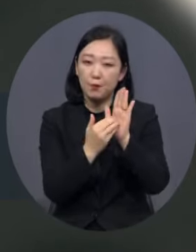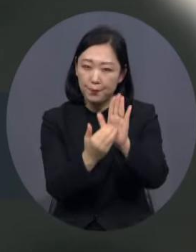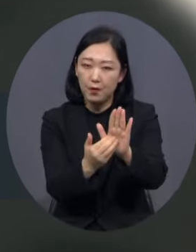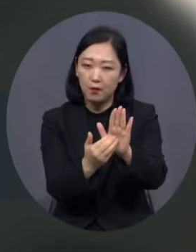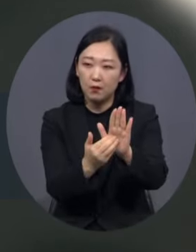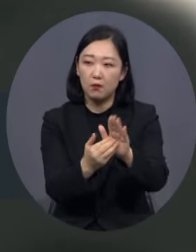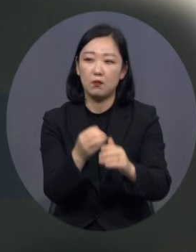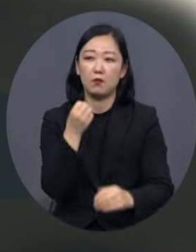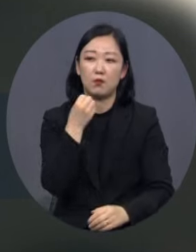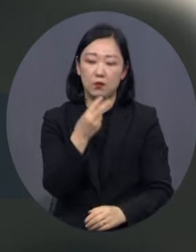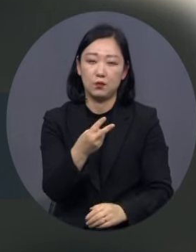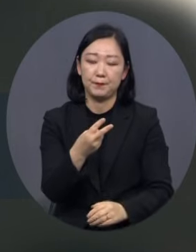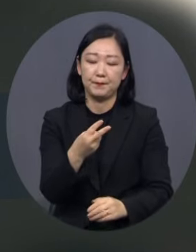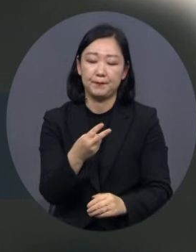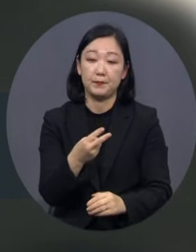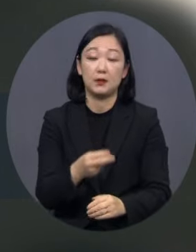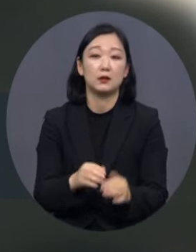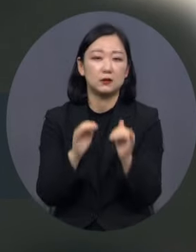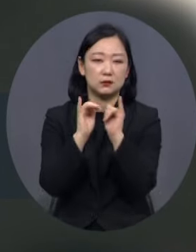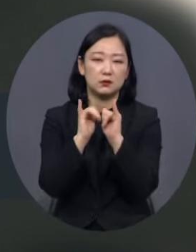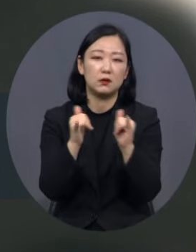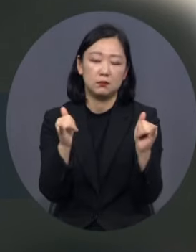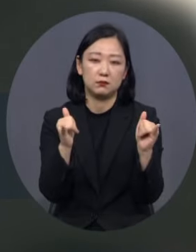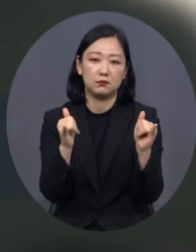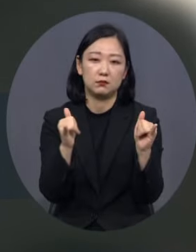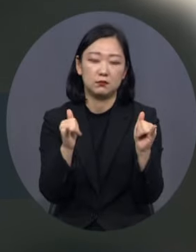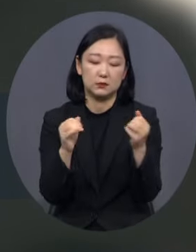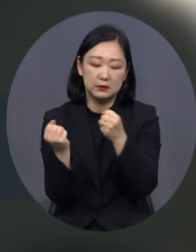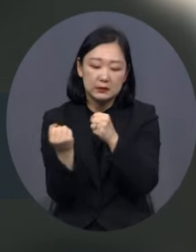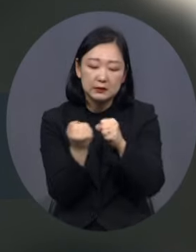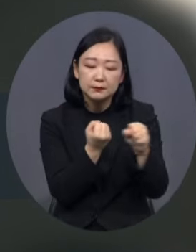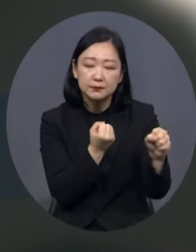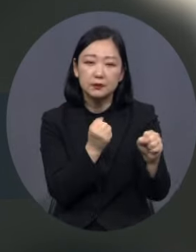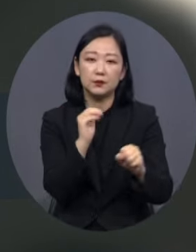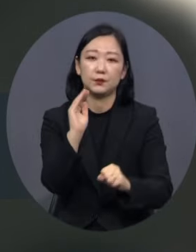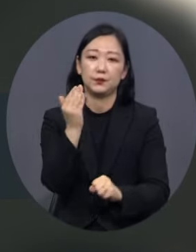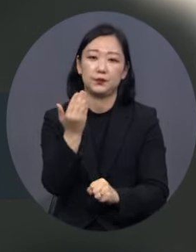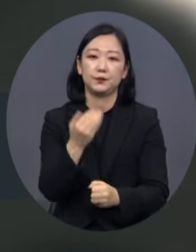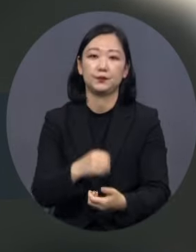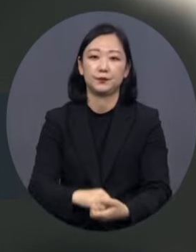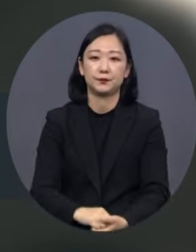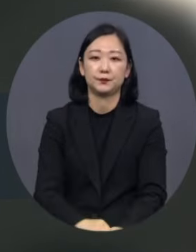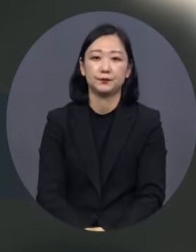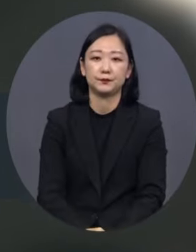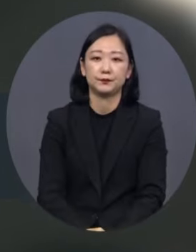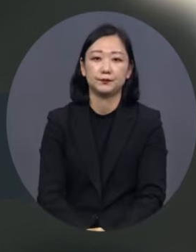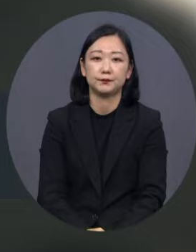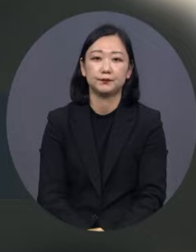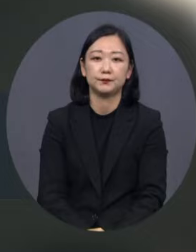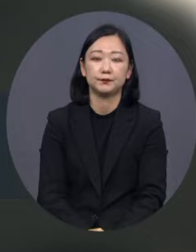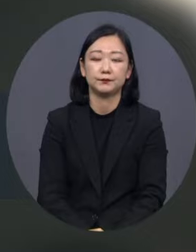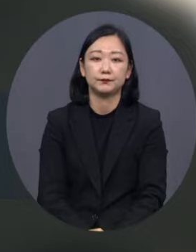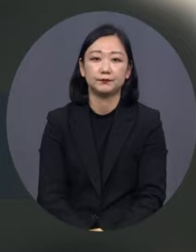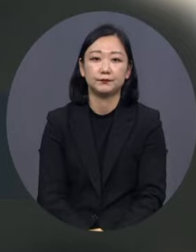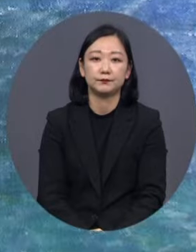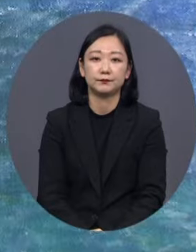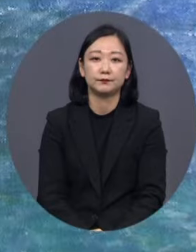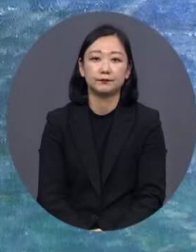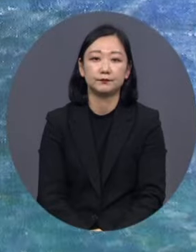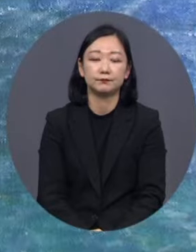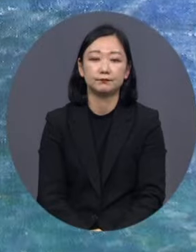세상을 거부하고 깊이하고 사람들을 깊이하고 그런게 문제가